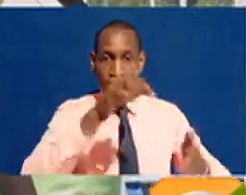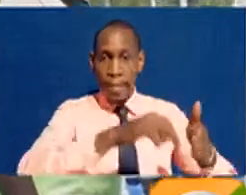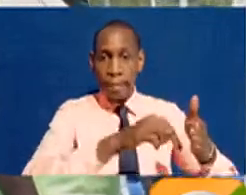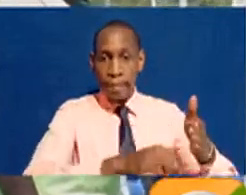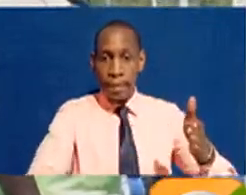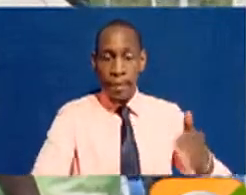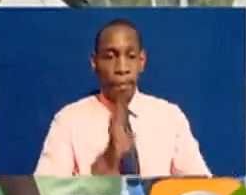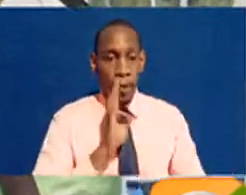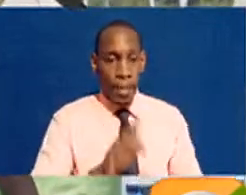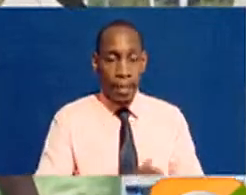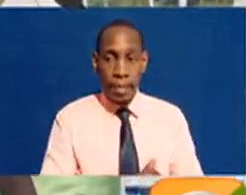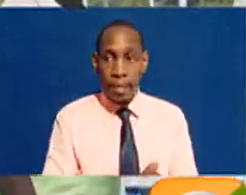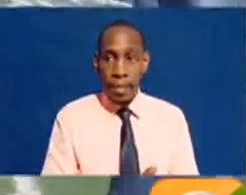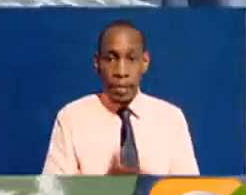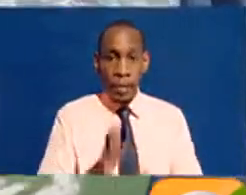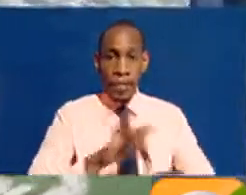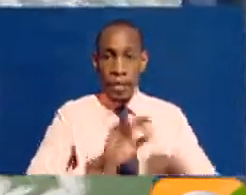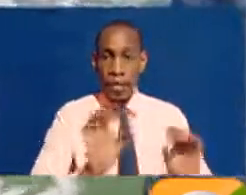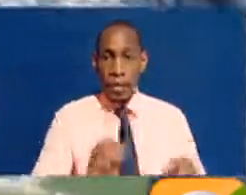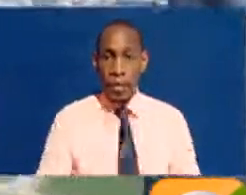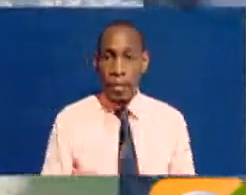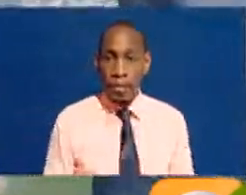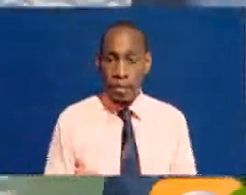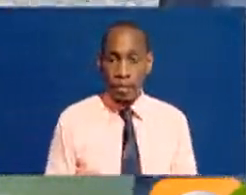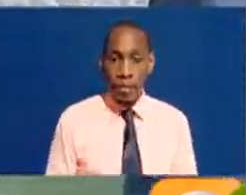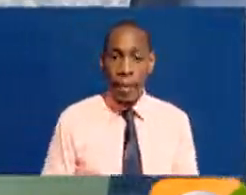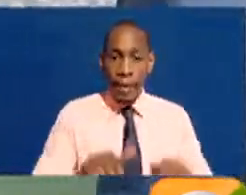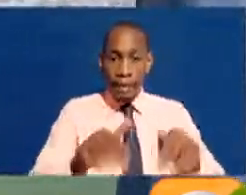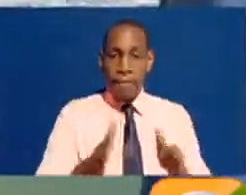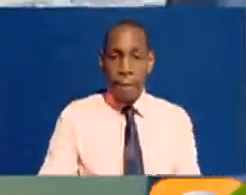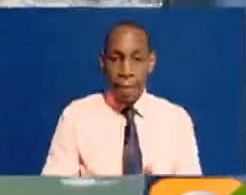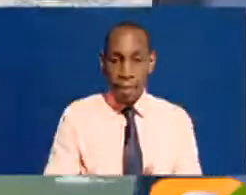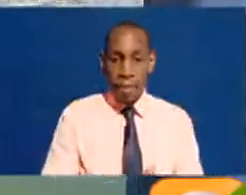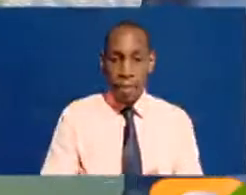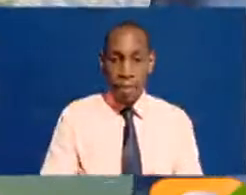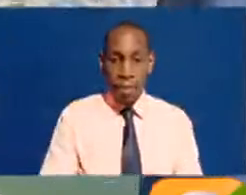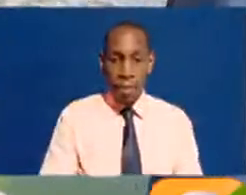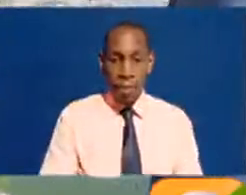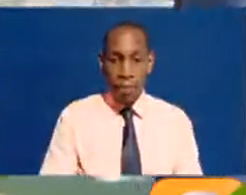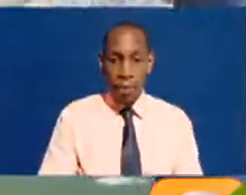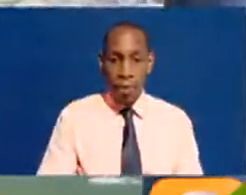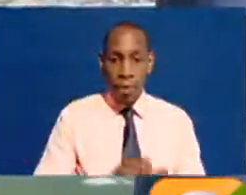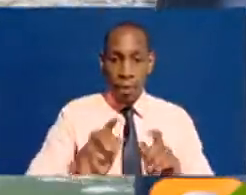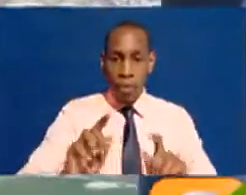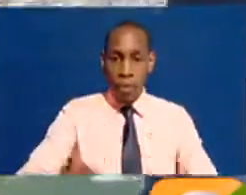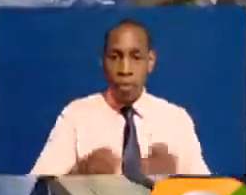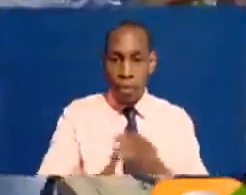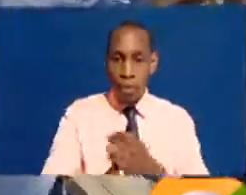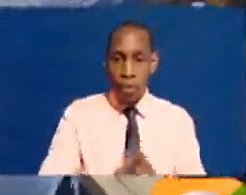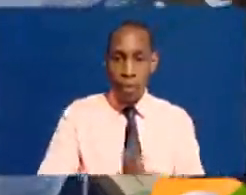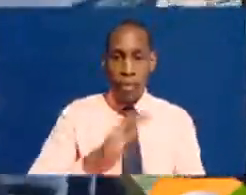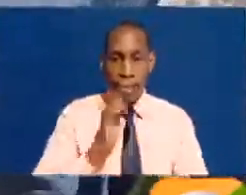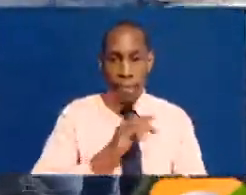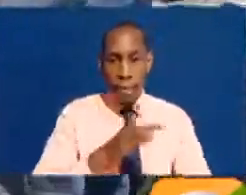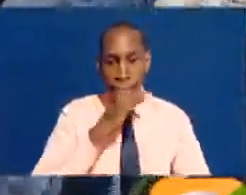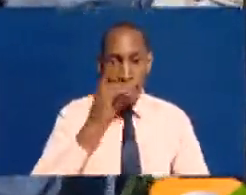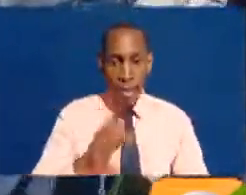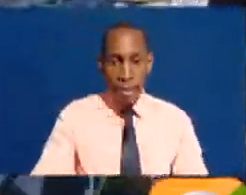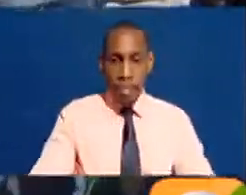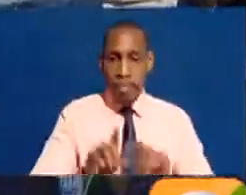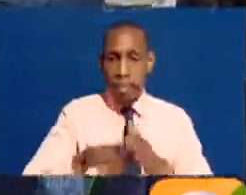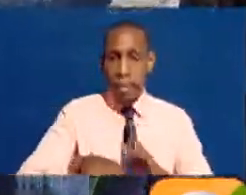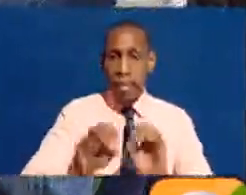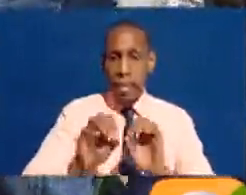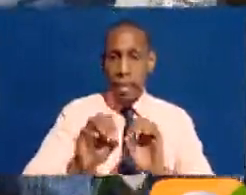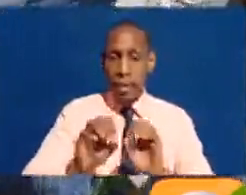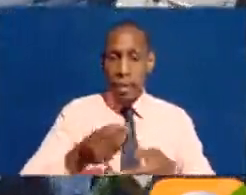waters, so they may not be affected. Wafugaji hao wanavua samaki waliokufa na kuwakausha kisha kuuza ili